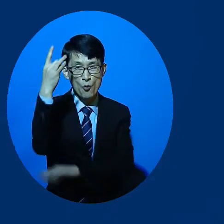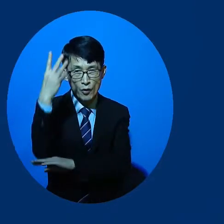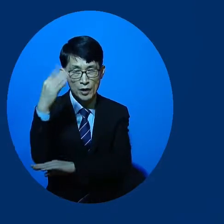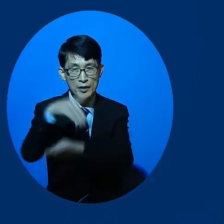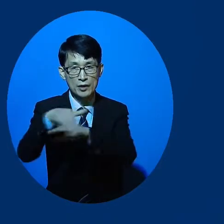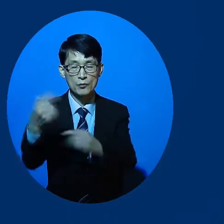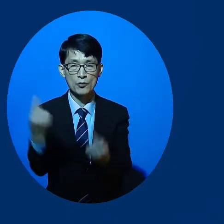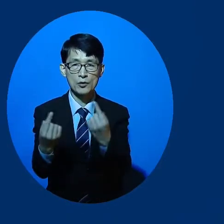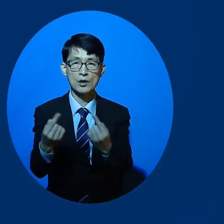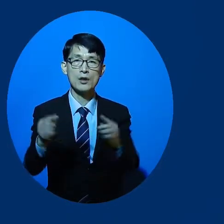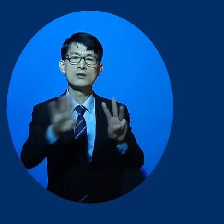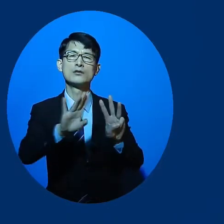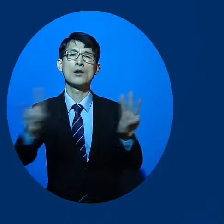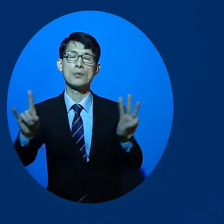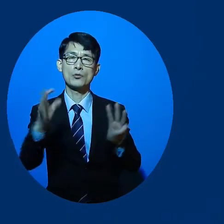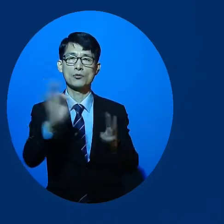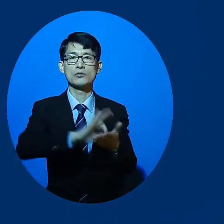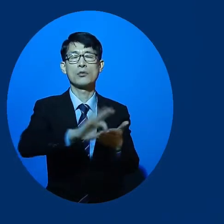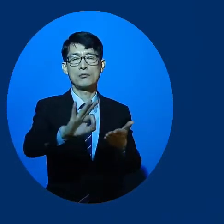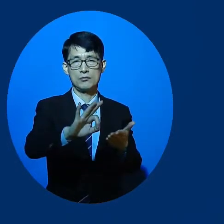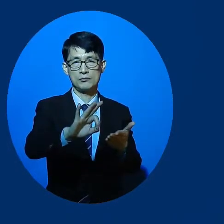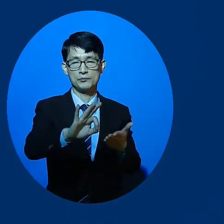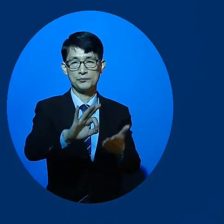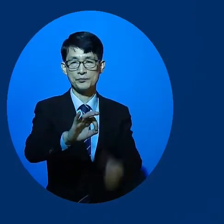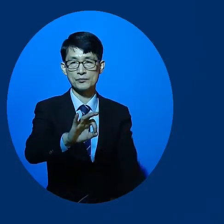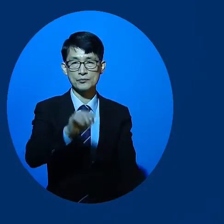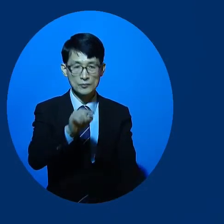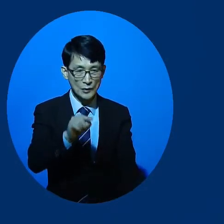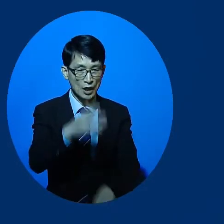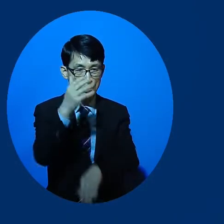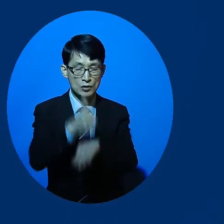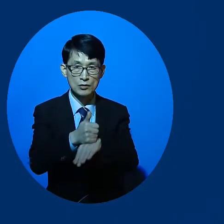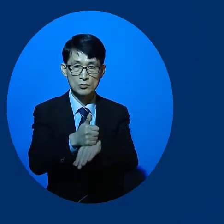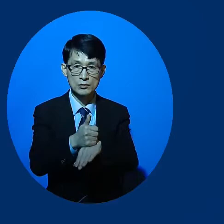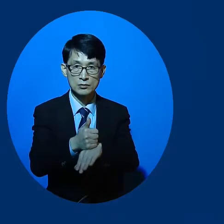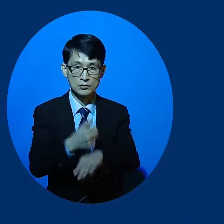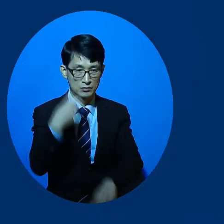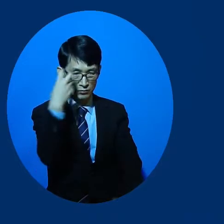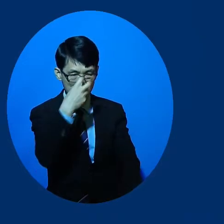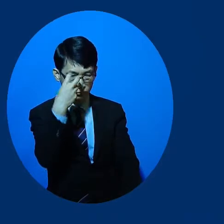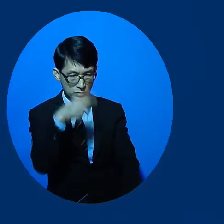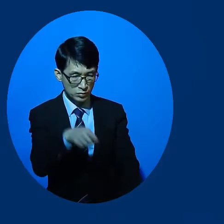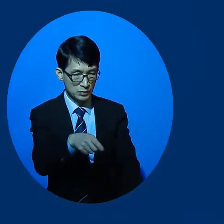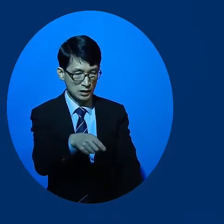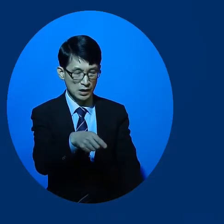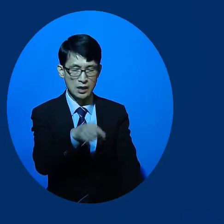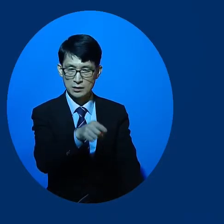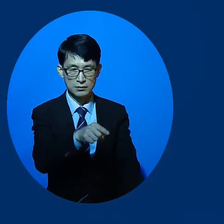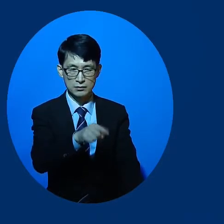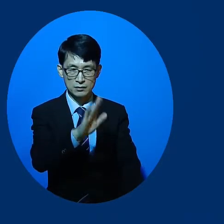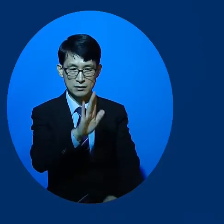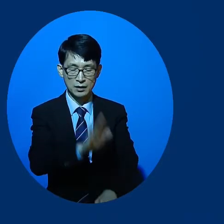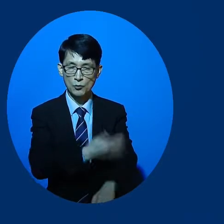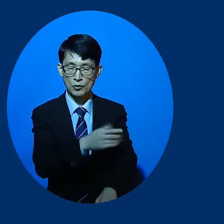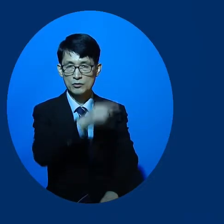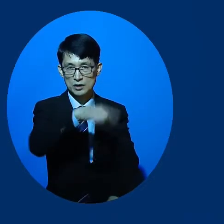부분들이 발생이 돼서 군의의 감사 지적사항으로 보도가 된 사실입니다. 또 이